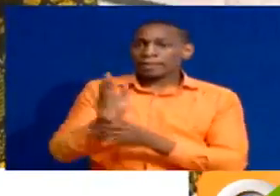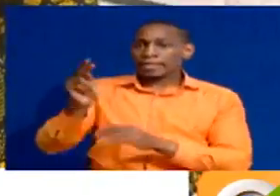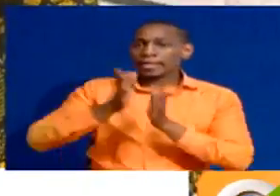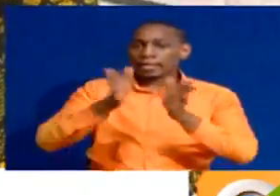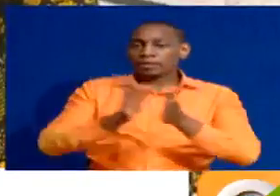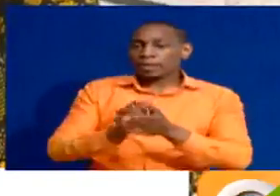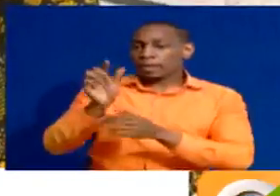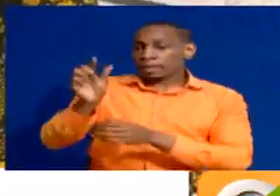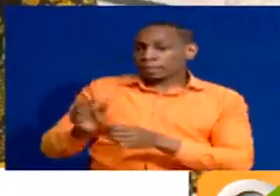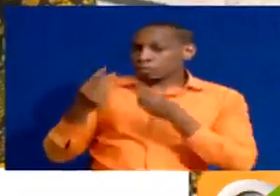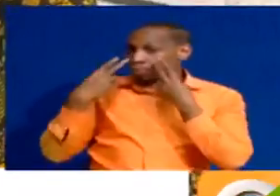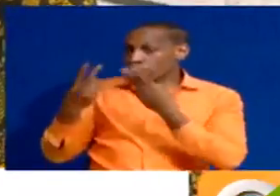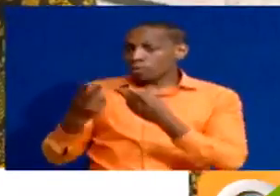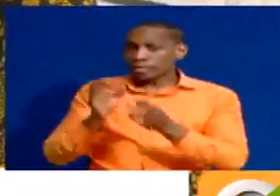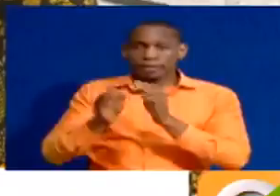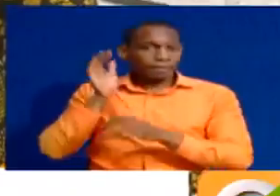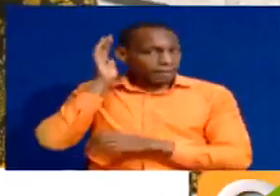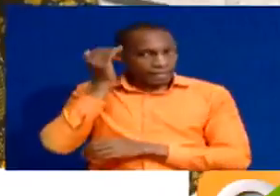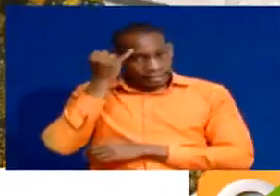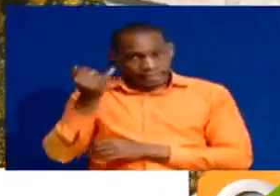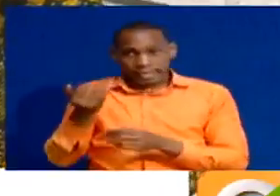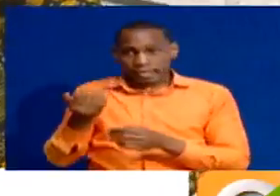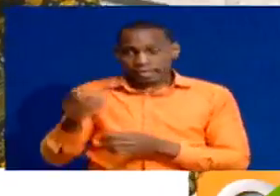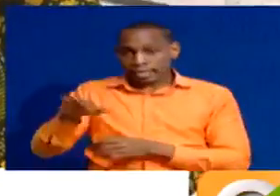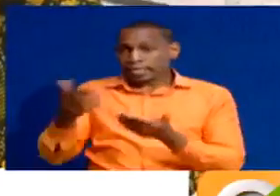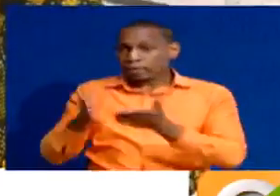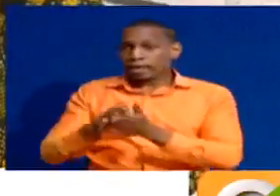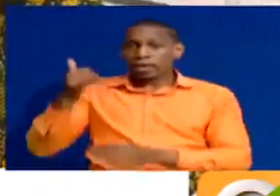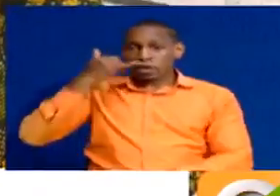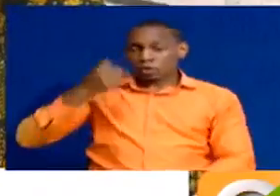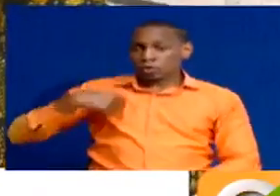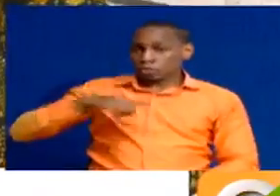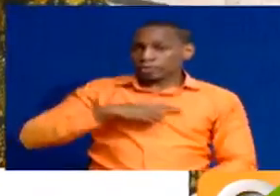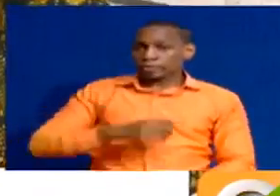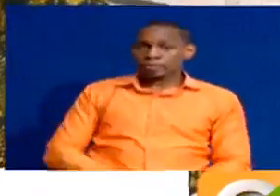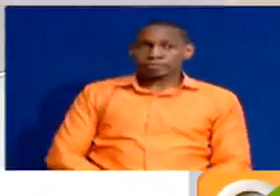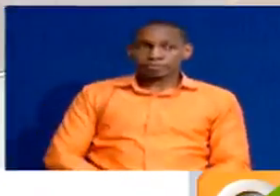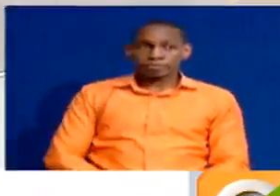mzima, mwenye amemwona mali, mwenye amesikia fununu mali yako, atupigie simu.